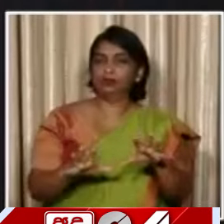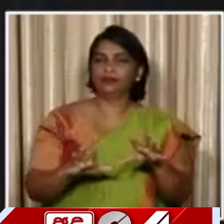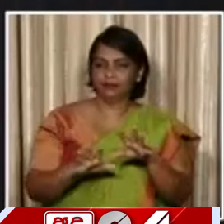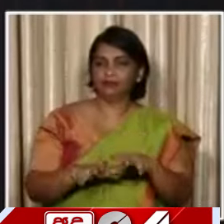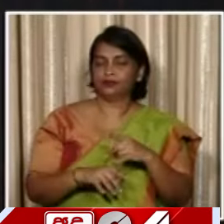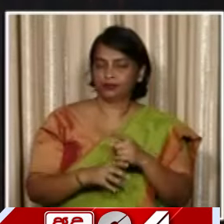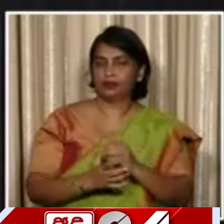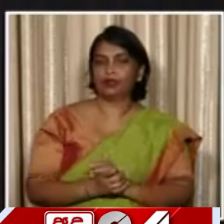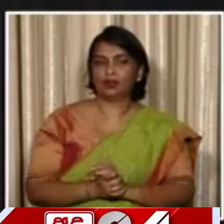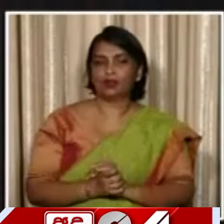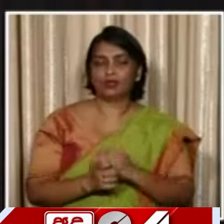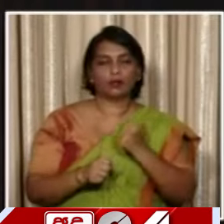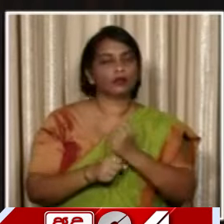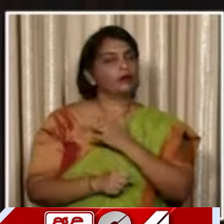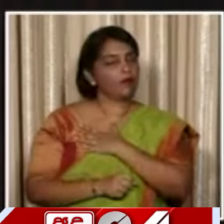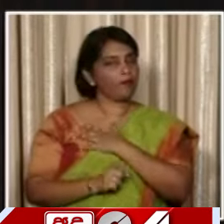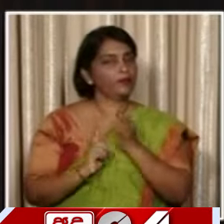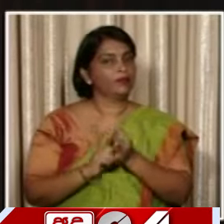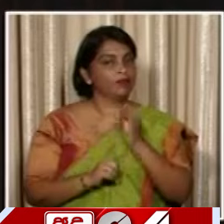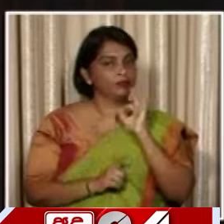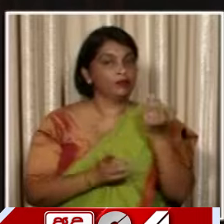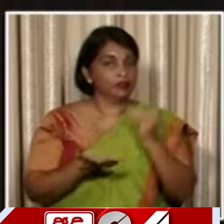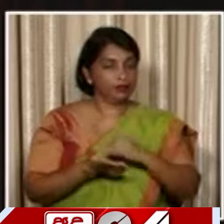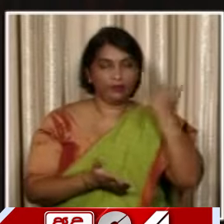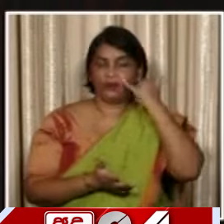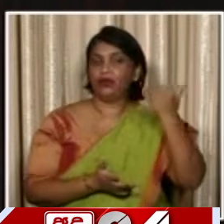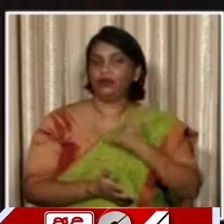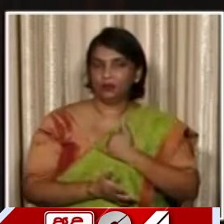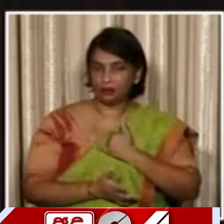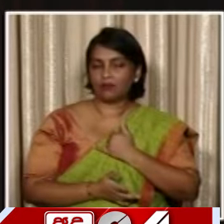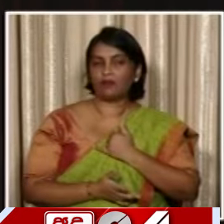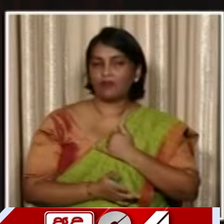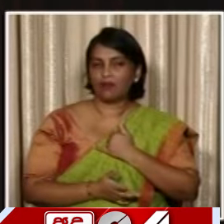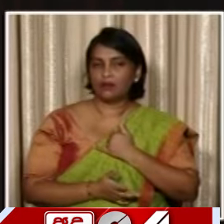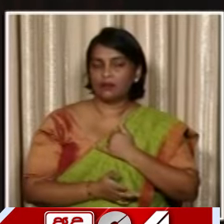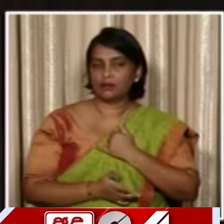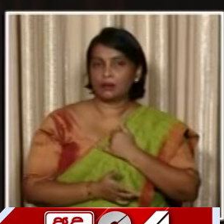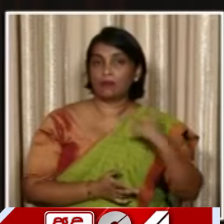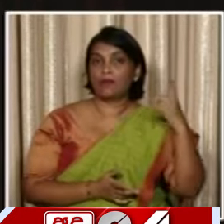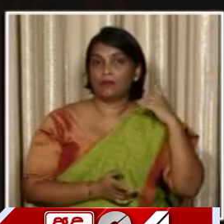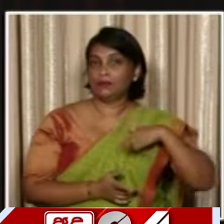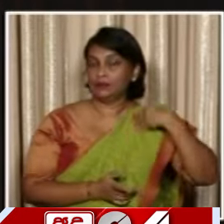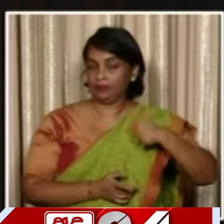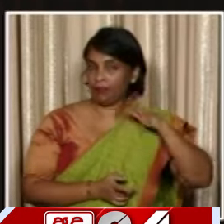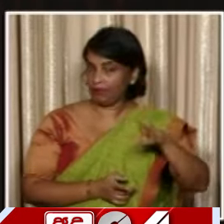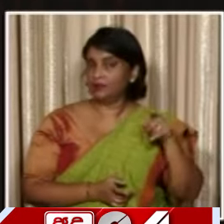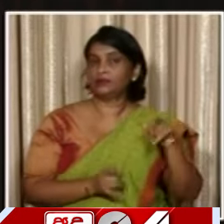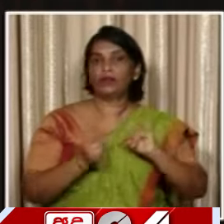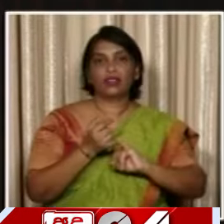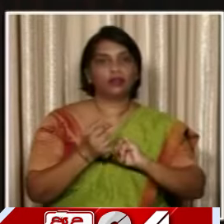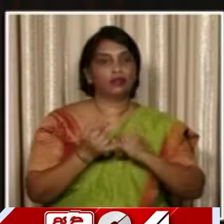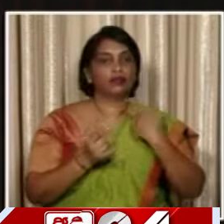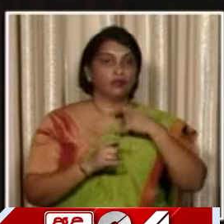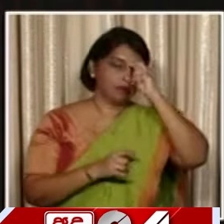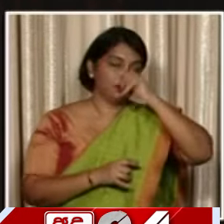වෙලා හිටියා. ඊට පස්සේ ගෝඨාභය රාජපක්ෂ ජනාධිපතිතුමාට නැවත කතා කරලා කිව්වා එවකට හමුදාපති වෙලා හිටපු ශවෙන්ද සිල්වා